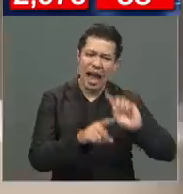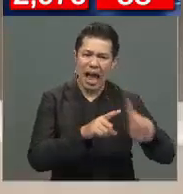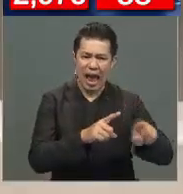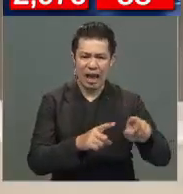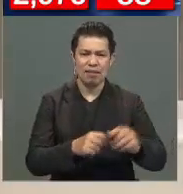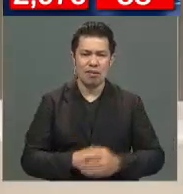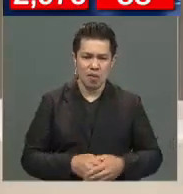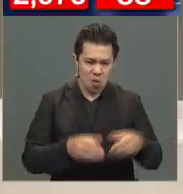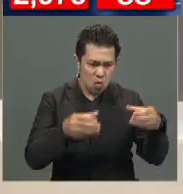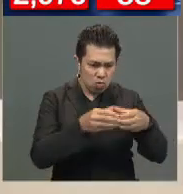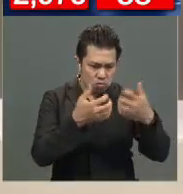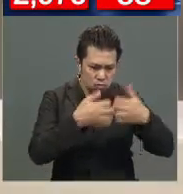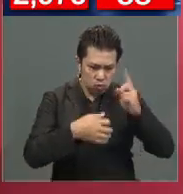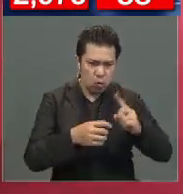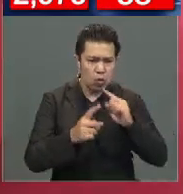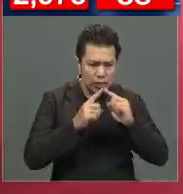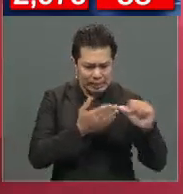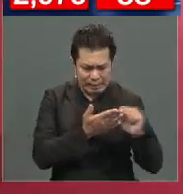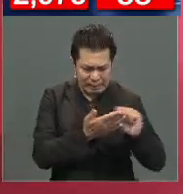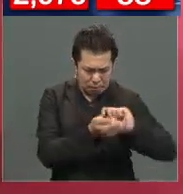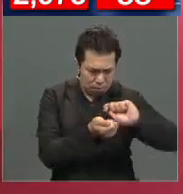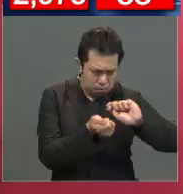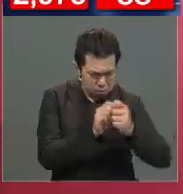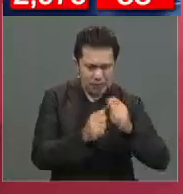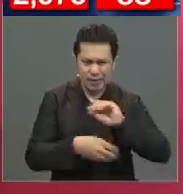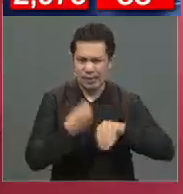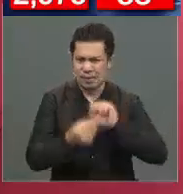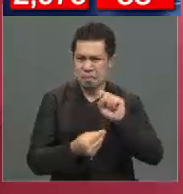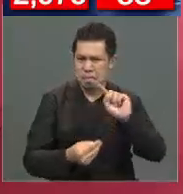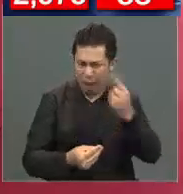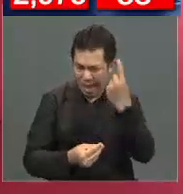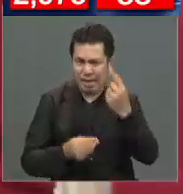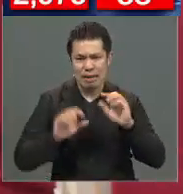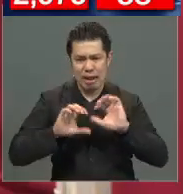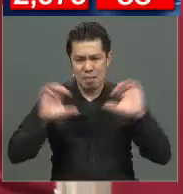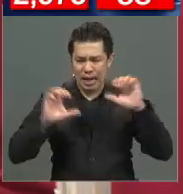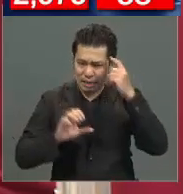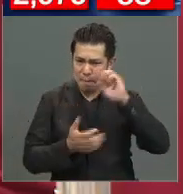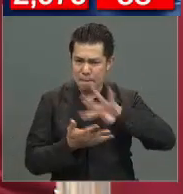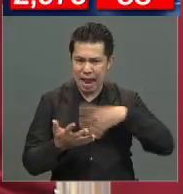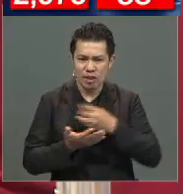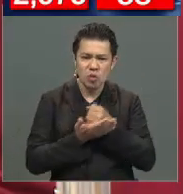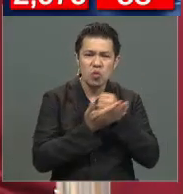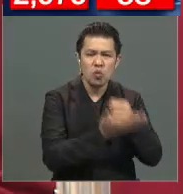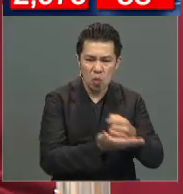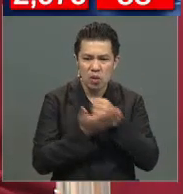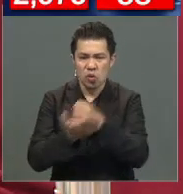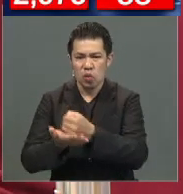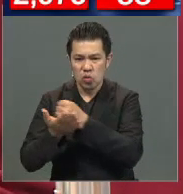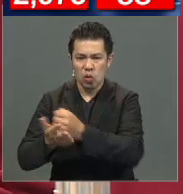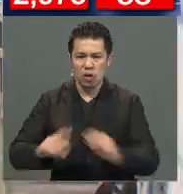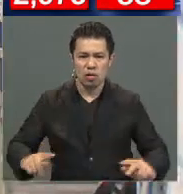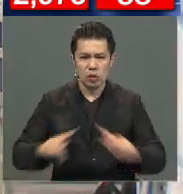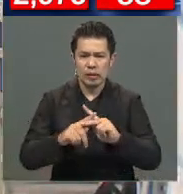ก็คือแต่ละกลุ่มอุตสาหกรรมต้องมีการปรับตัวเข้าสู่เศรษฐกิจใหม่และภาครัฐเองต้องมีมาตรการเข้าไปช่วยเหลือซึ่งกระทรวง